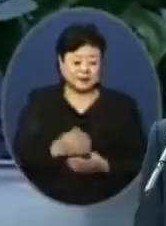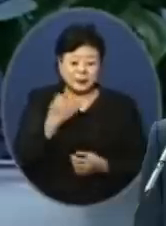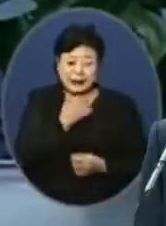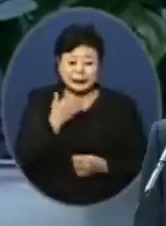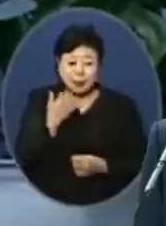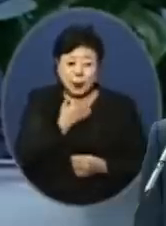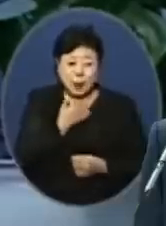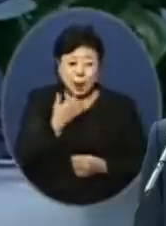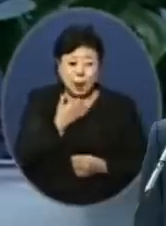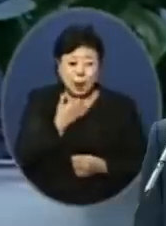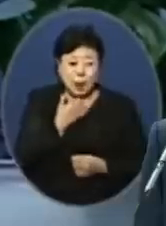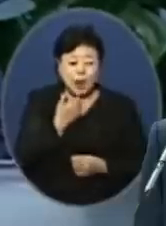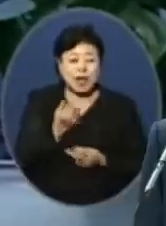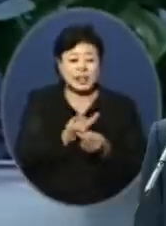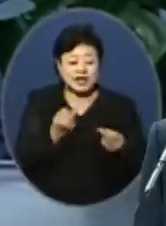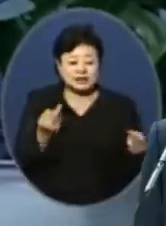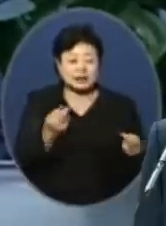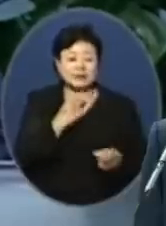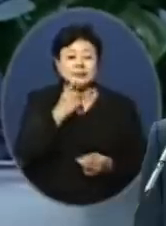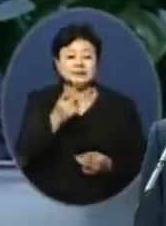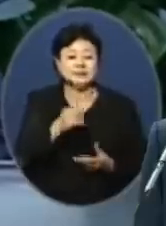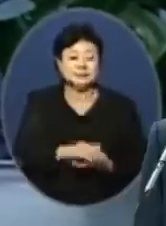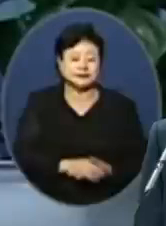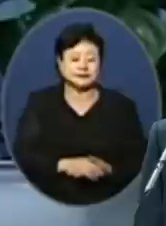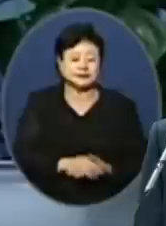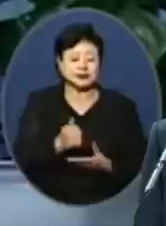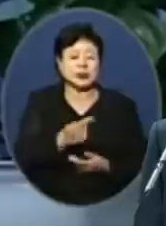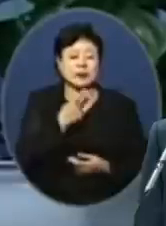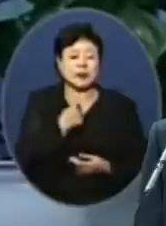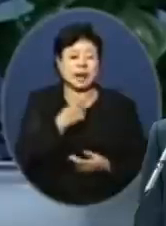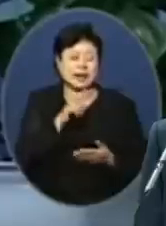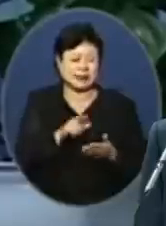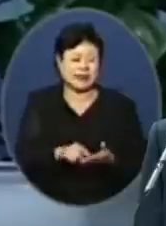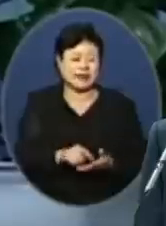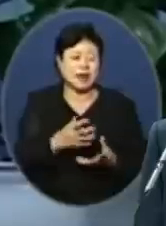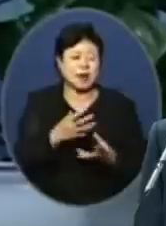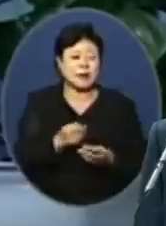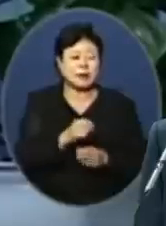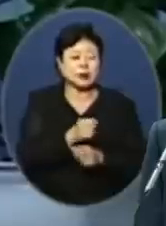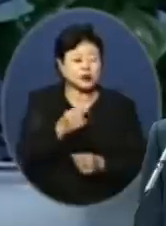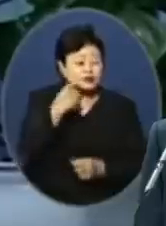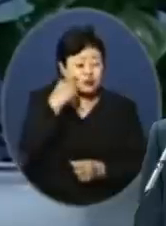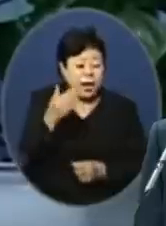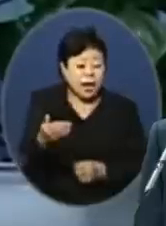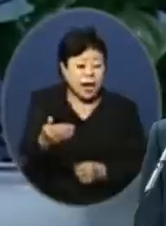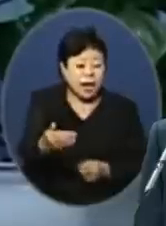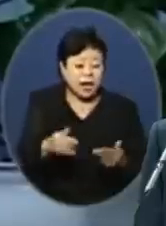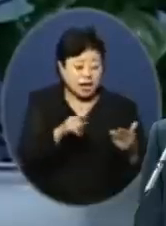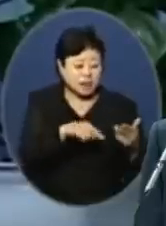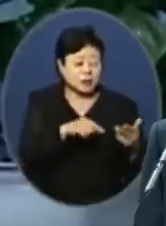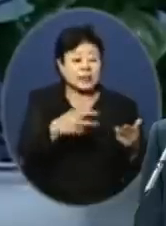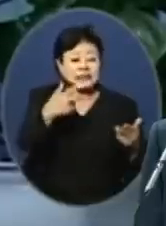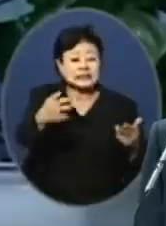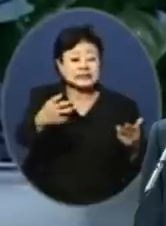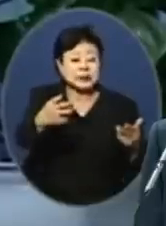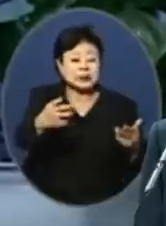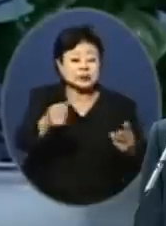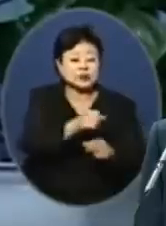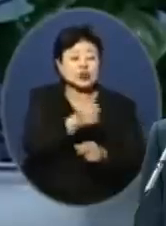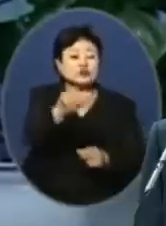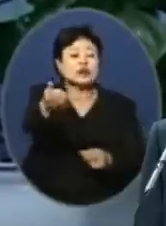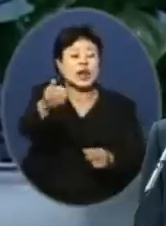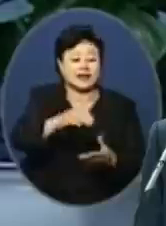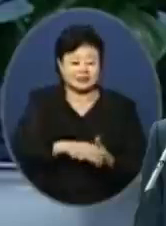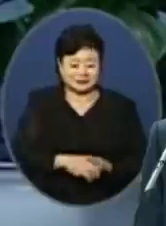베드로가 형제가 내게 범죄하면 몇 번이나 용서할까요? 일곱 번 용서할까요?